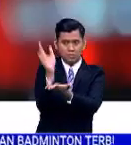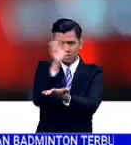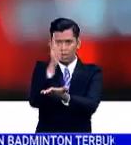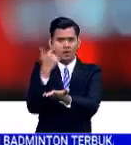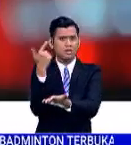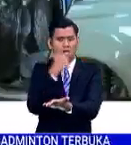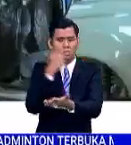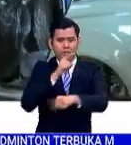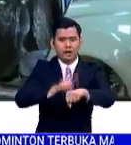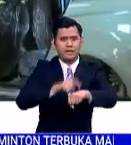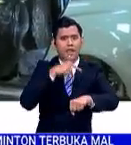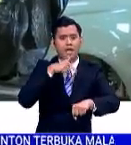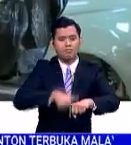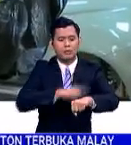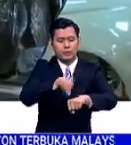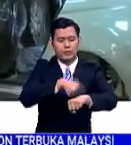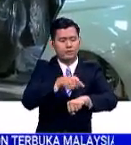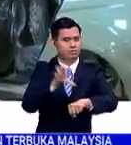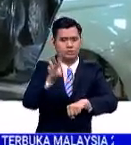panjang.